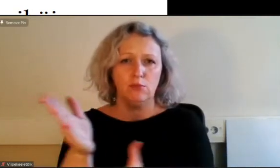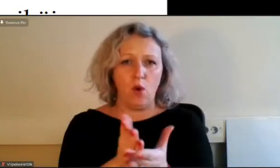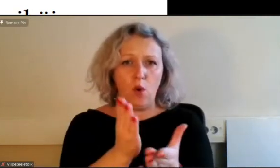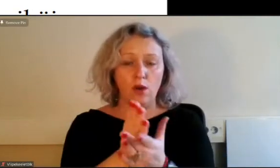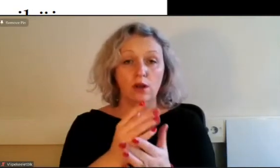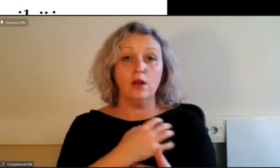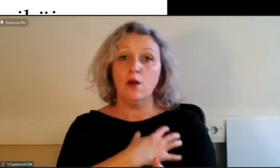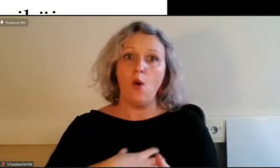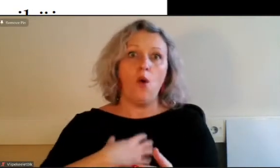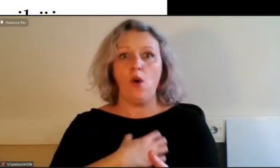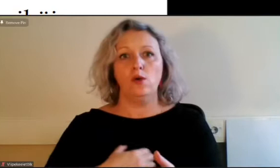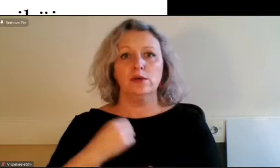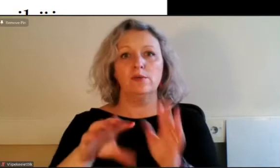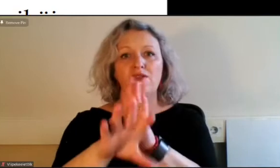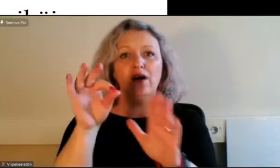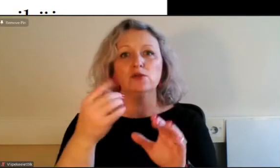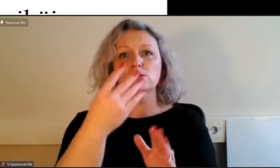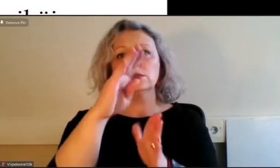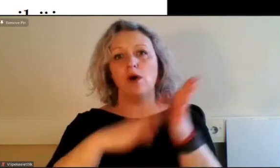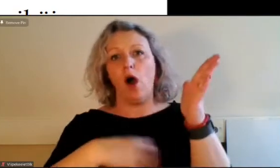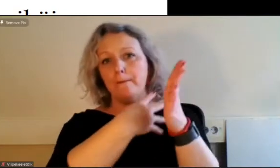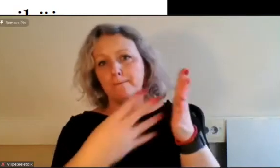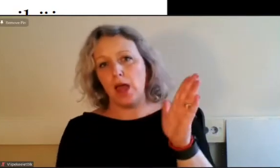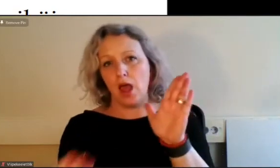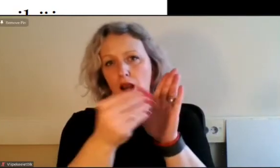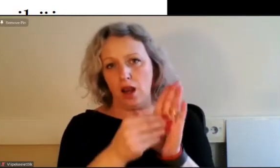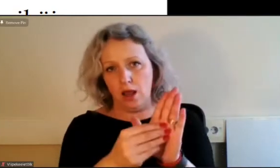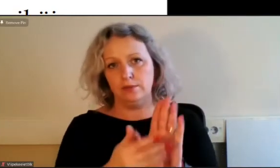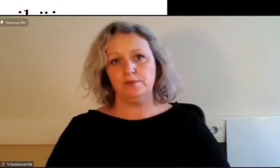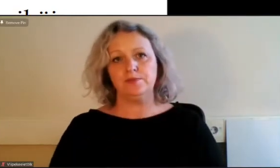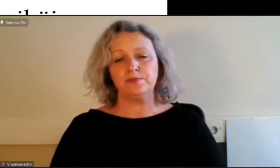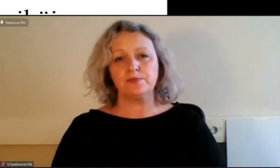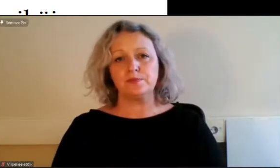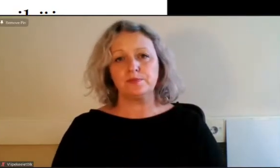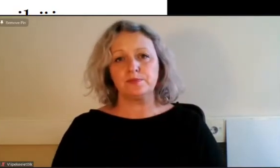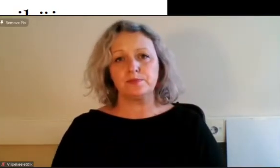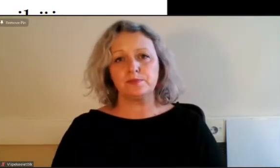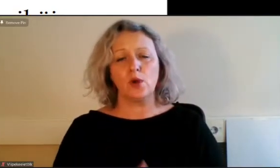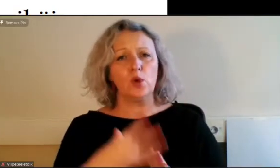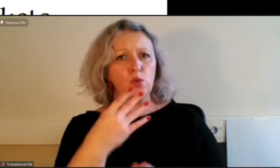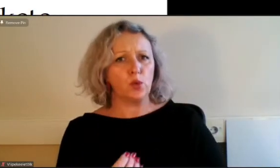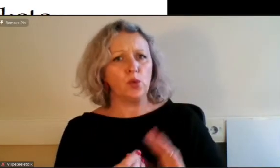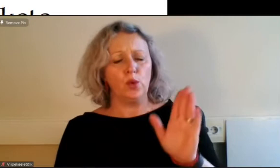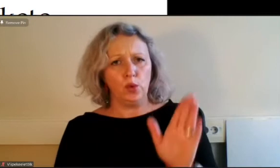mõtlemise aeglustumine, mis eriti teeb murelikuks laste puhul.